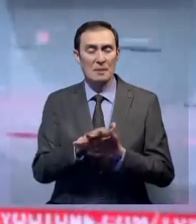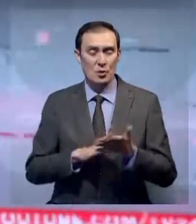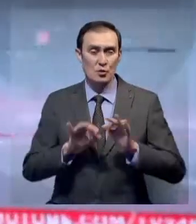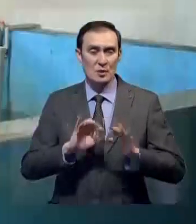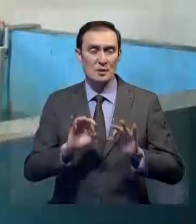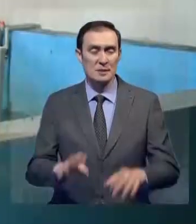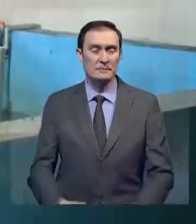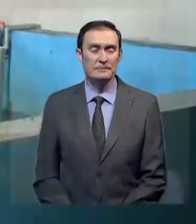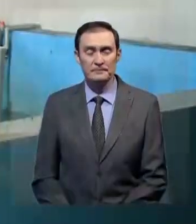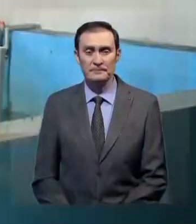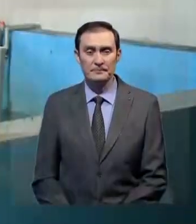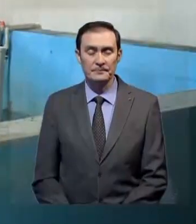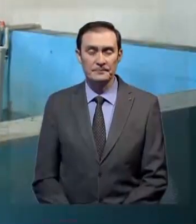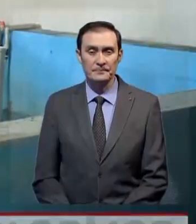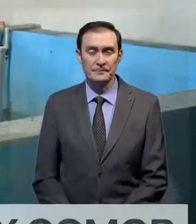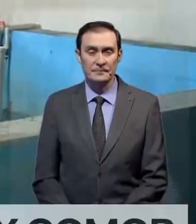расскажет.